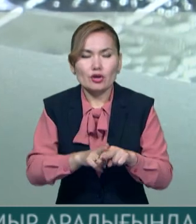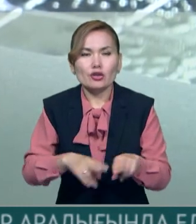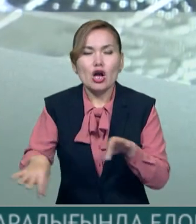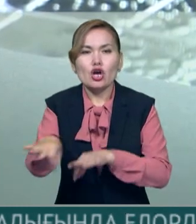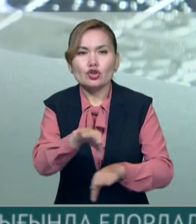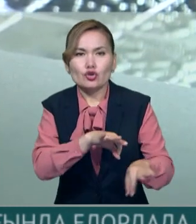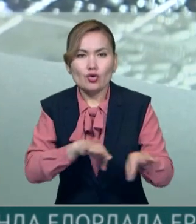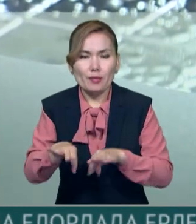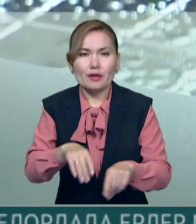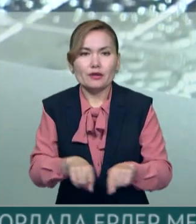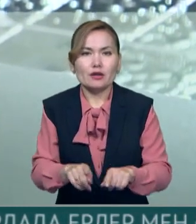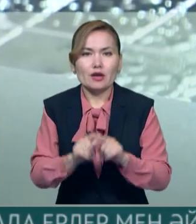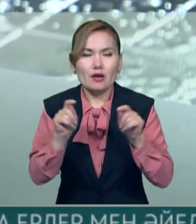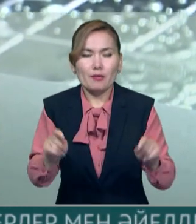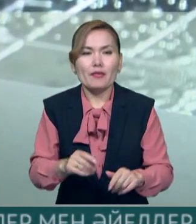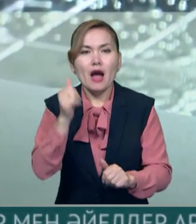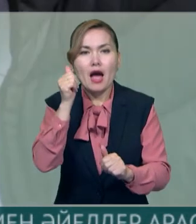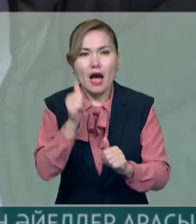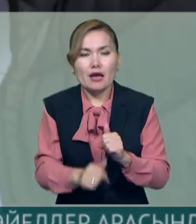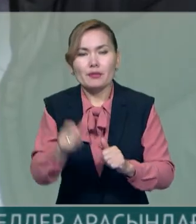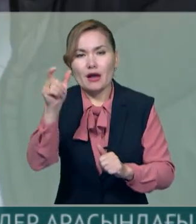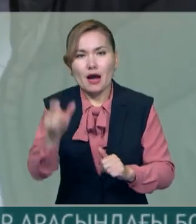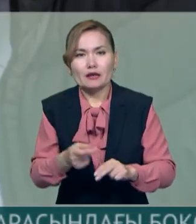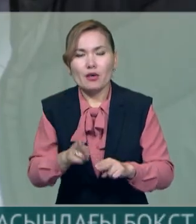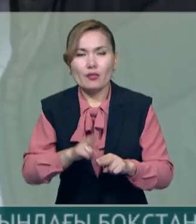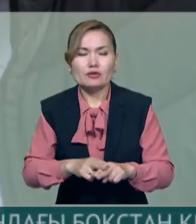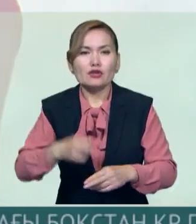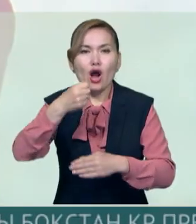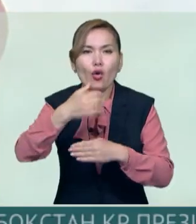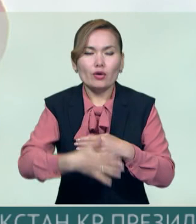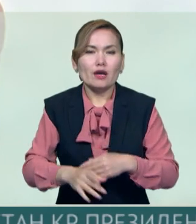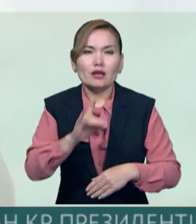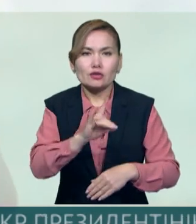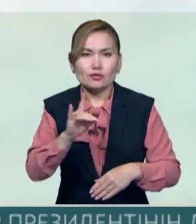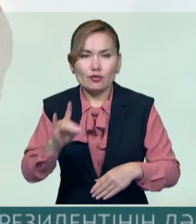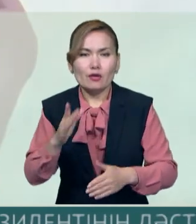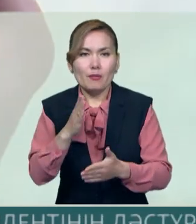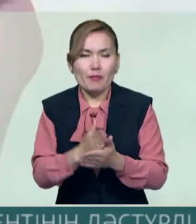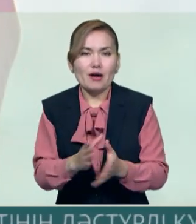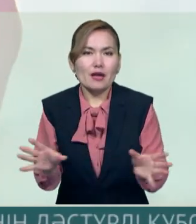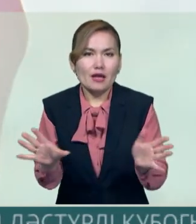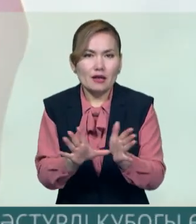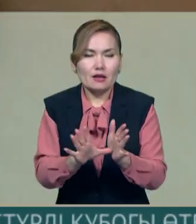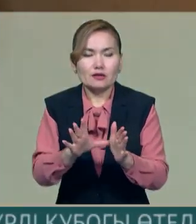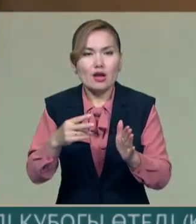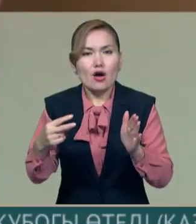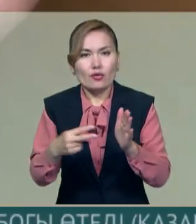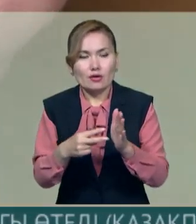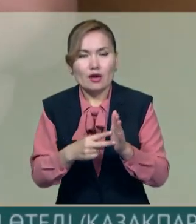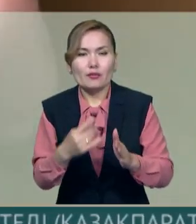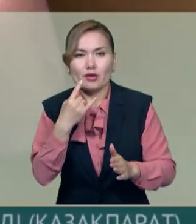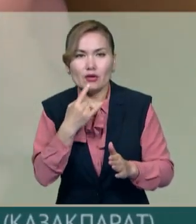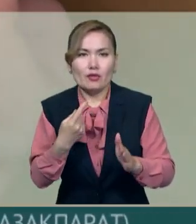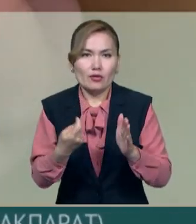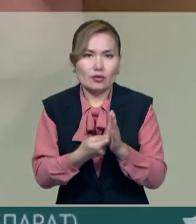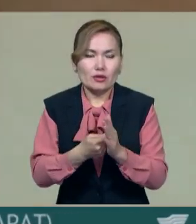бірі. Цифрлық ноу-хау адамдар көп жүретін басты және орталық алаңдарға қойылған. Ерекше орындықтар емен ағашынан